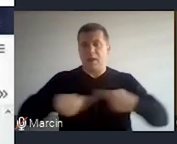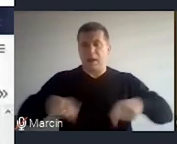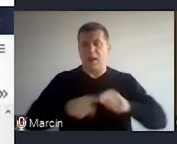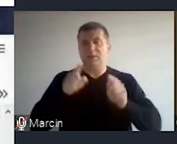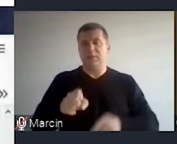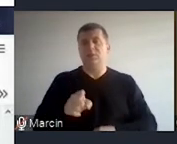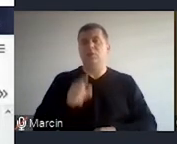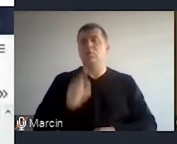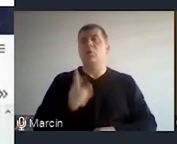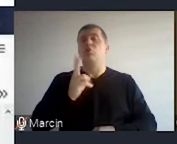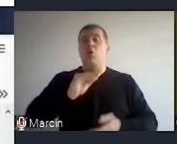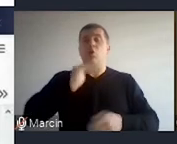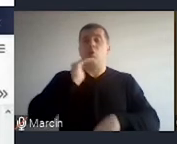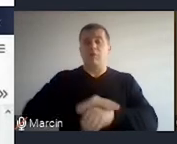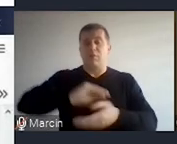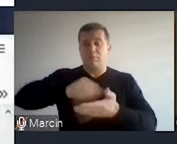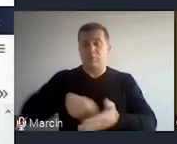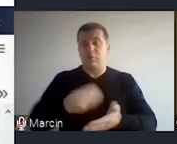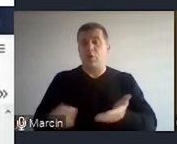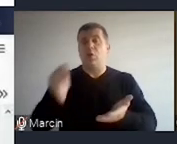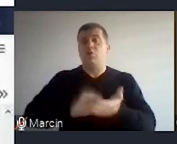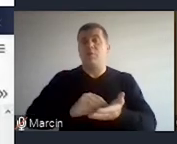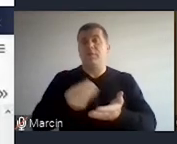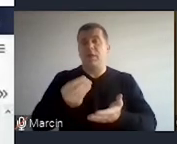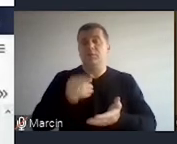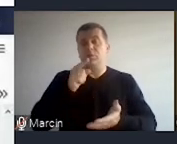realizacji. Ten, kto podpisuje umowę o dofinansowanie, ten